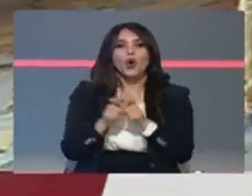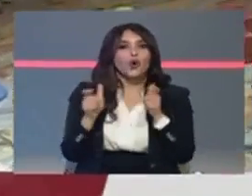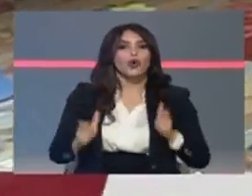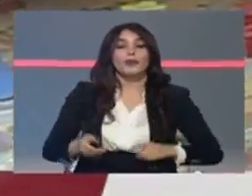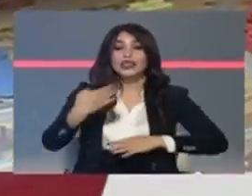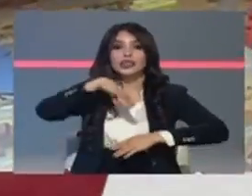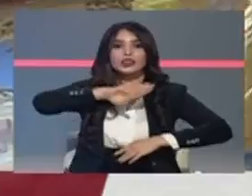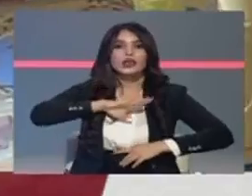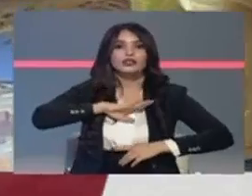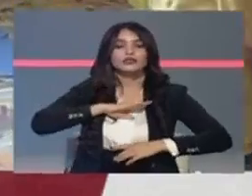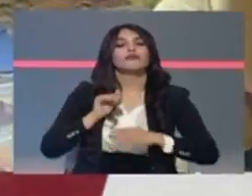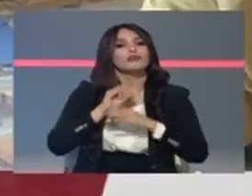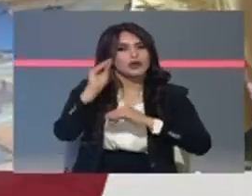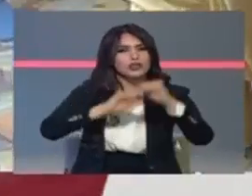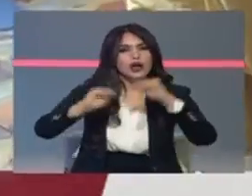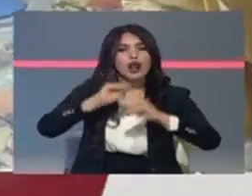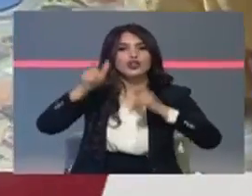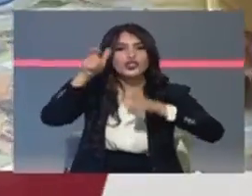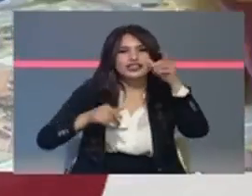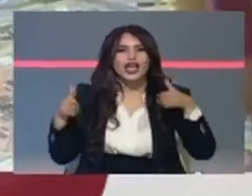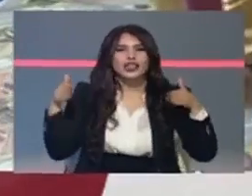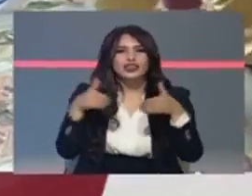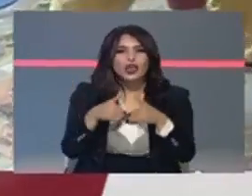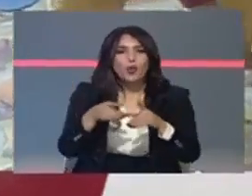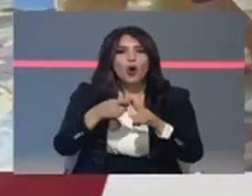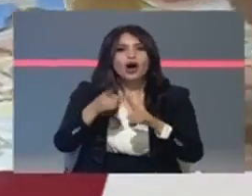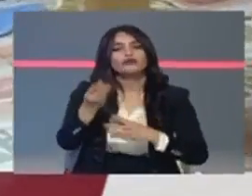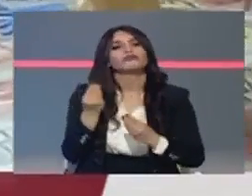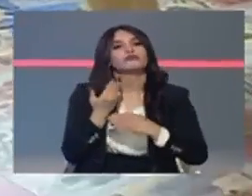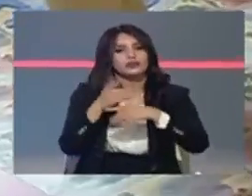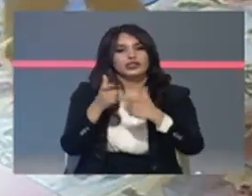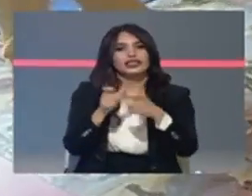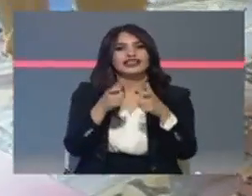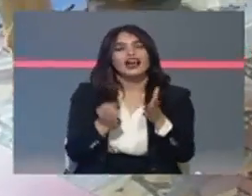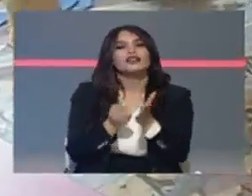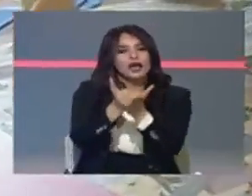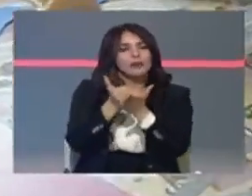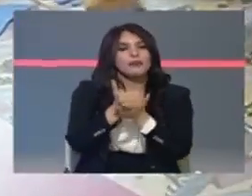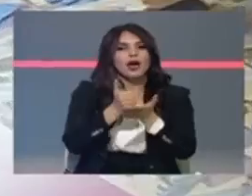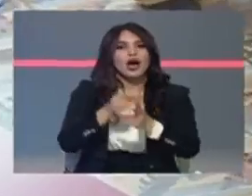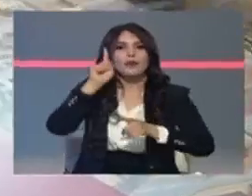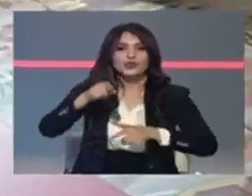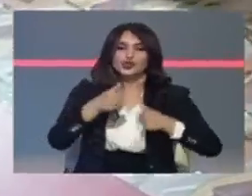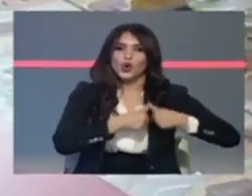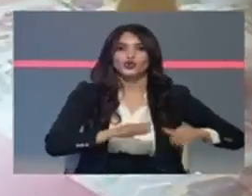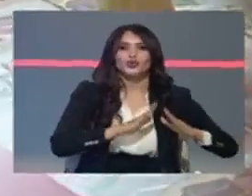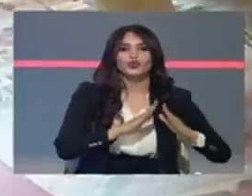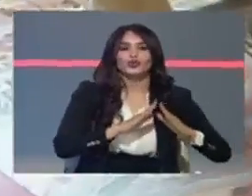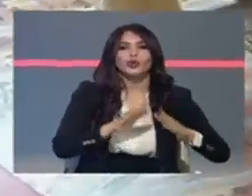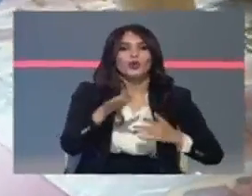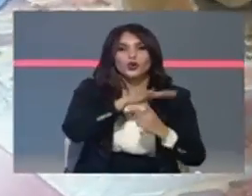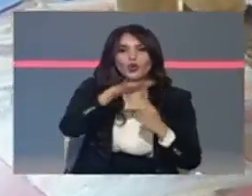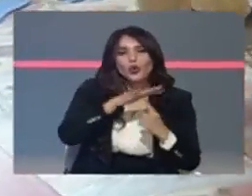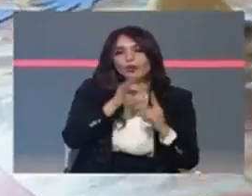مسؤولية مراعاة الأشخاص المصابين بالتوحد ووجوب الاستمرار في إتاحة نظم الدعم اللازمة لبقائهم في بيوتهم